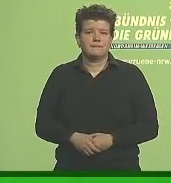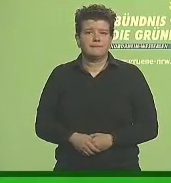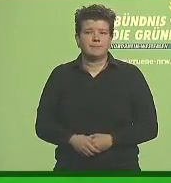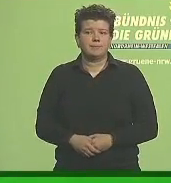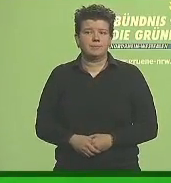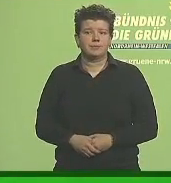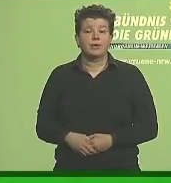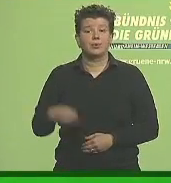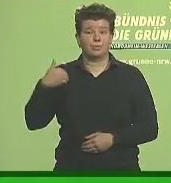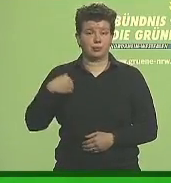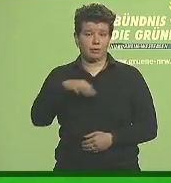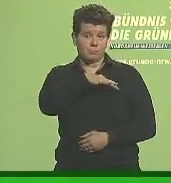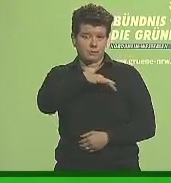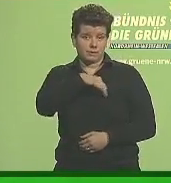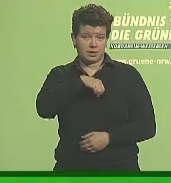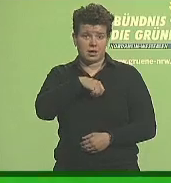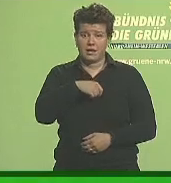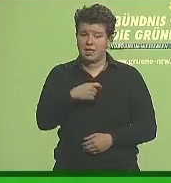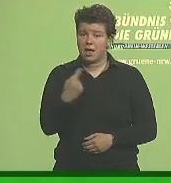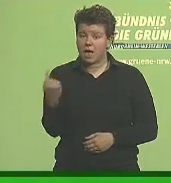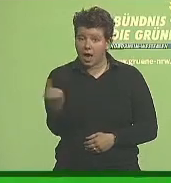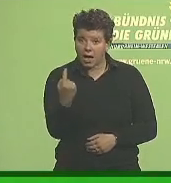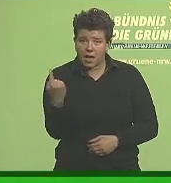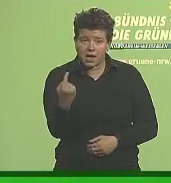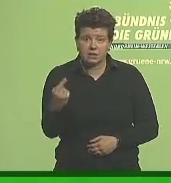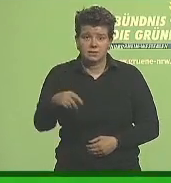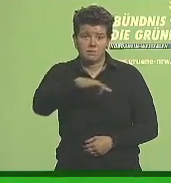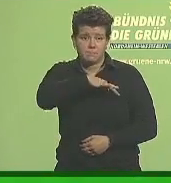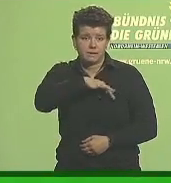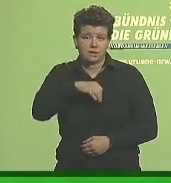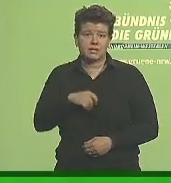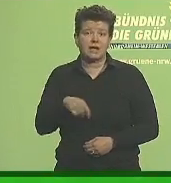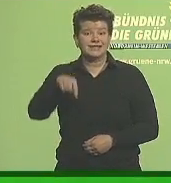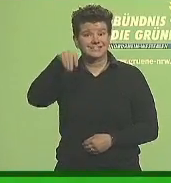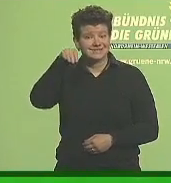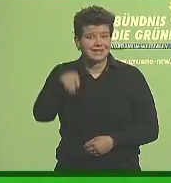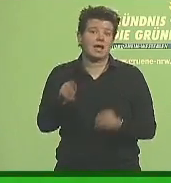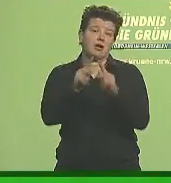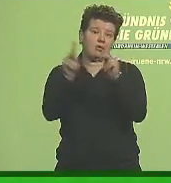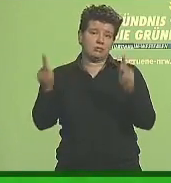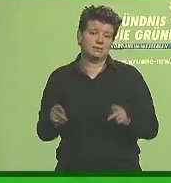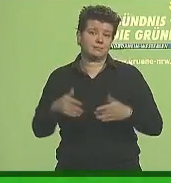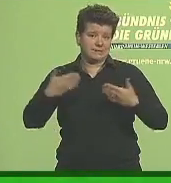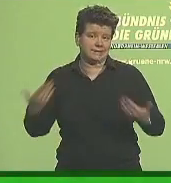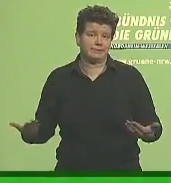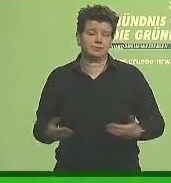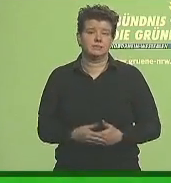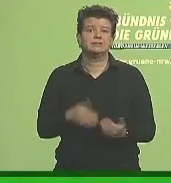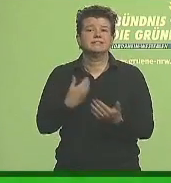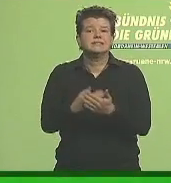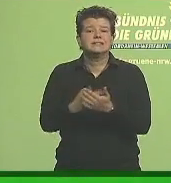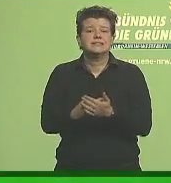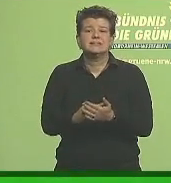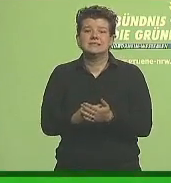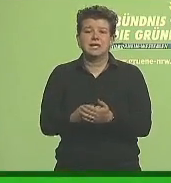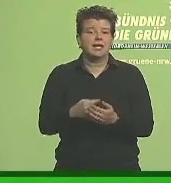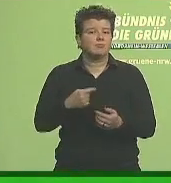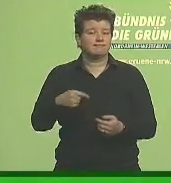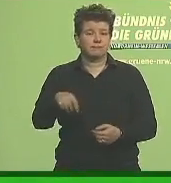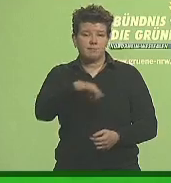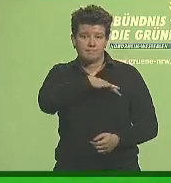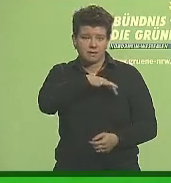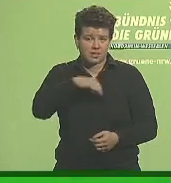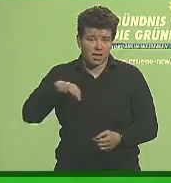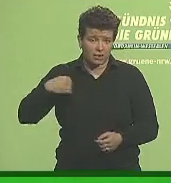die da Konzepte vorlegen kann, die da das Konzept des Kapazitätsmarktes vorgeschlagen hat und damit sind wir vorne. Und andere liefern